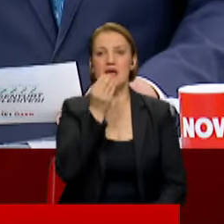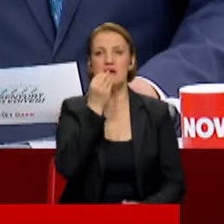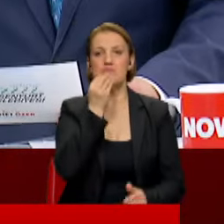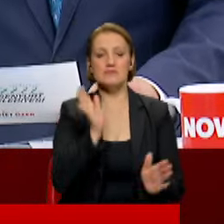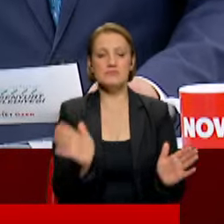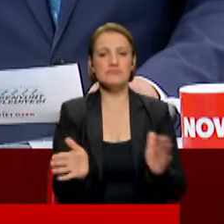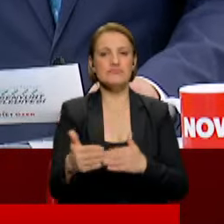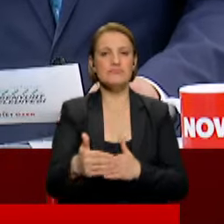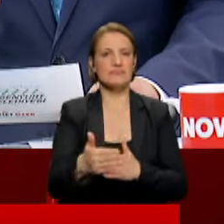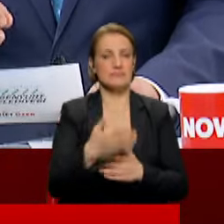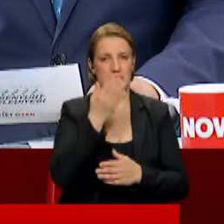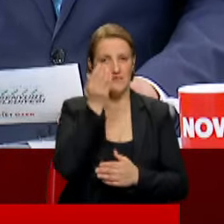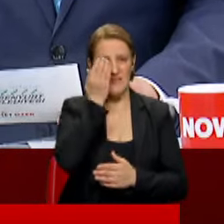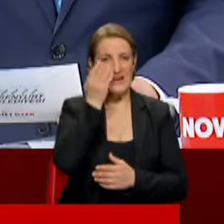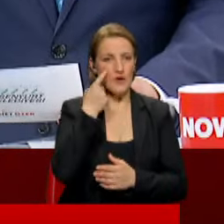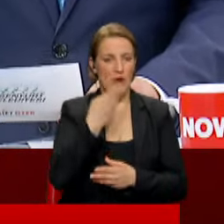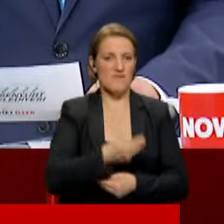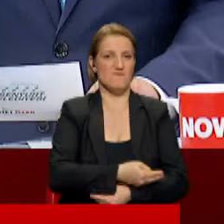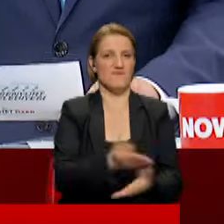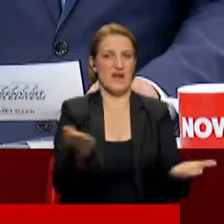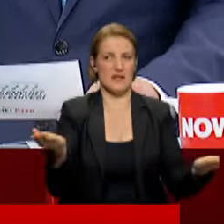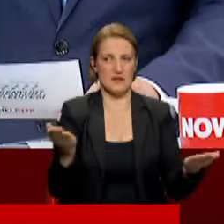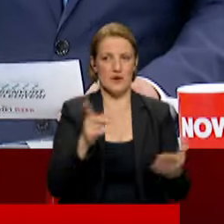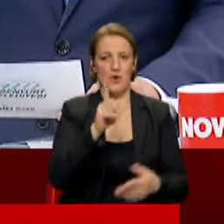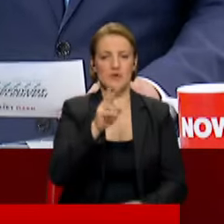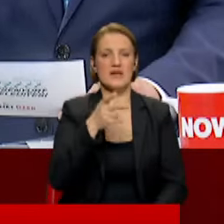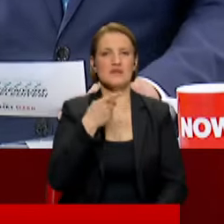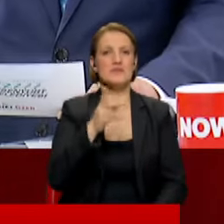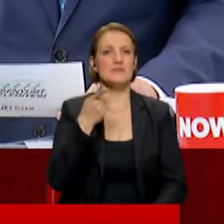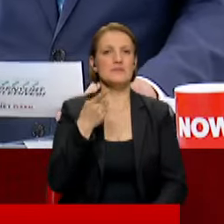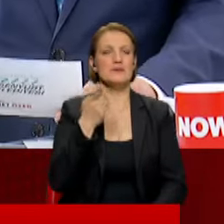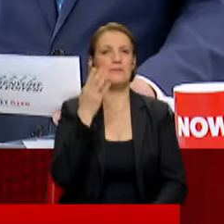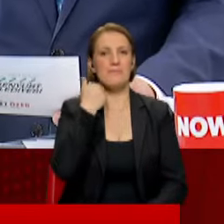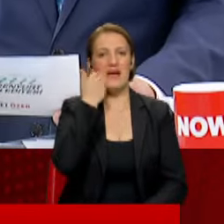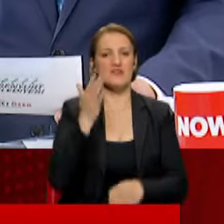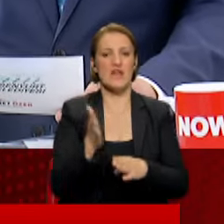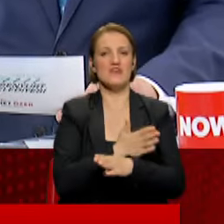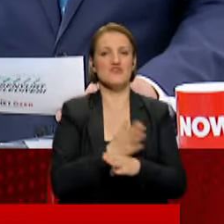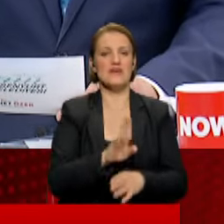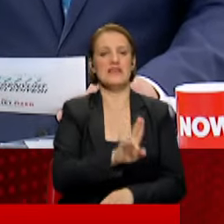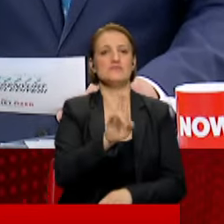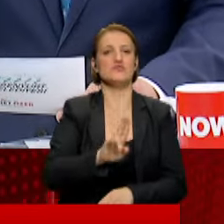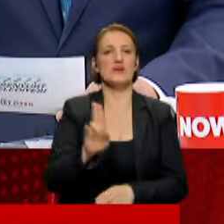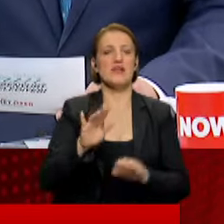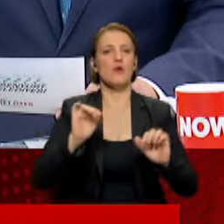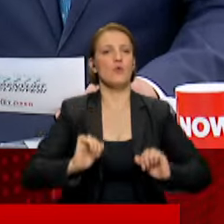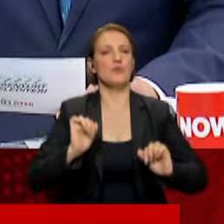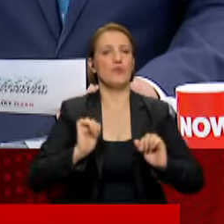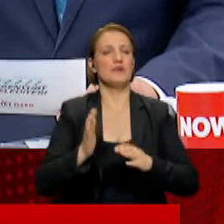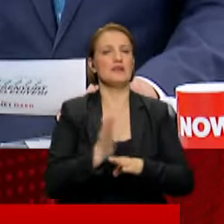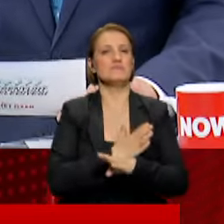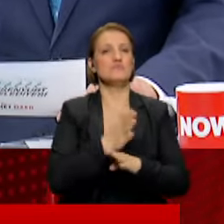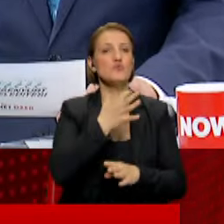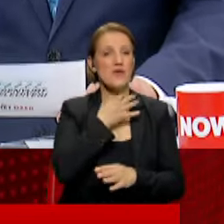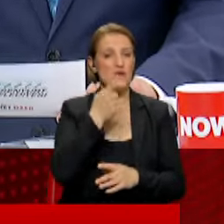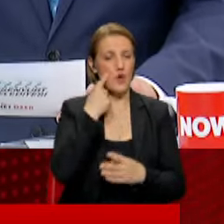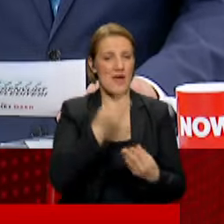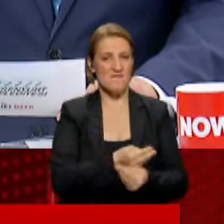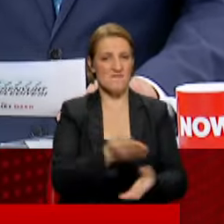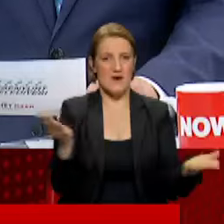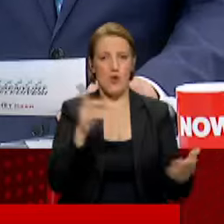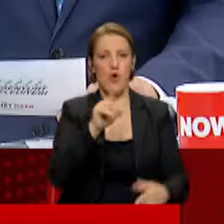dağıtmış muhtaçlara ve bu da Gali 18 adet beyaz eşya vermişiz 77 adet Mobilya yardımı yapmışız muhtaçlara